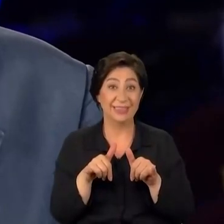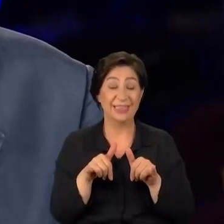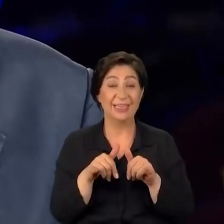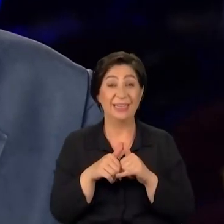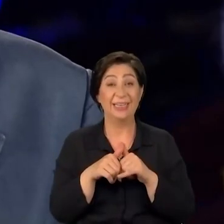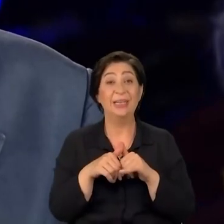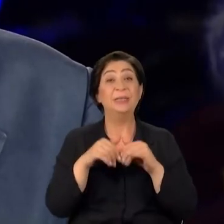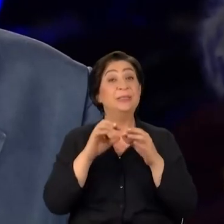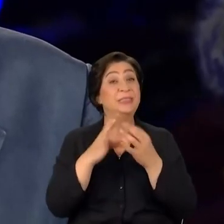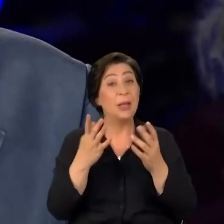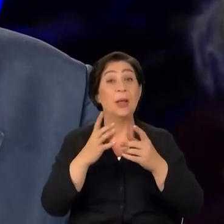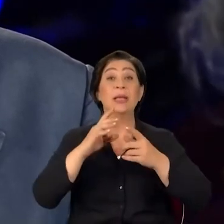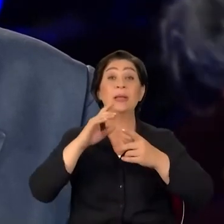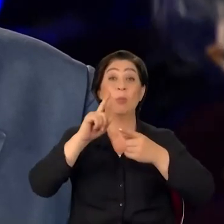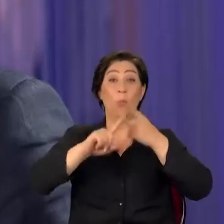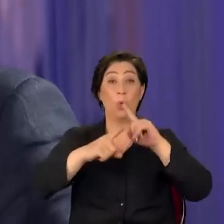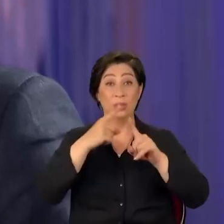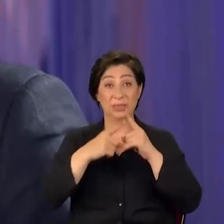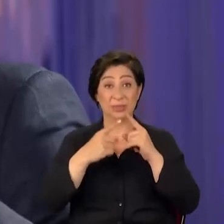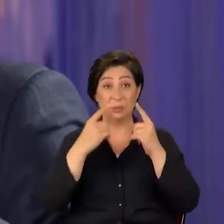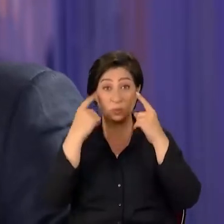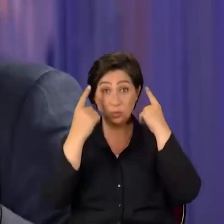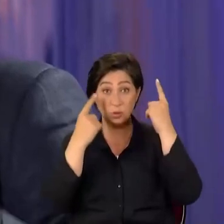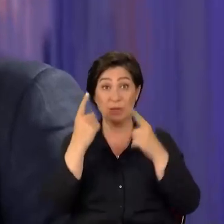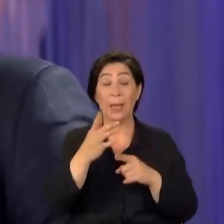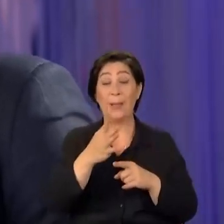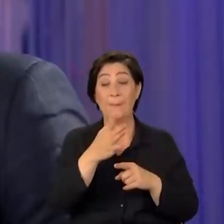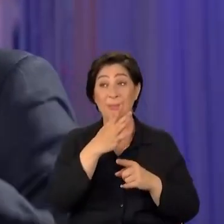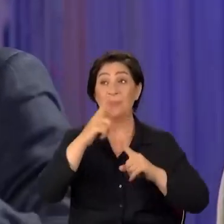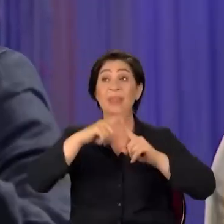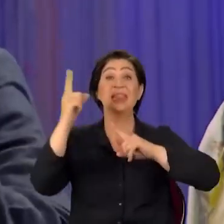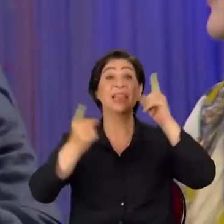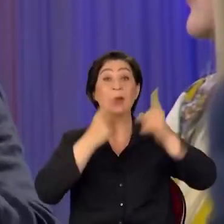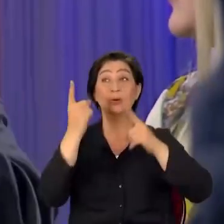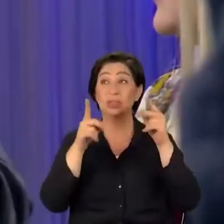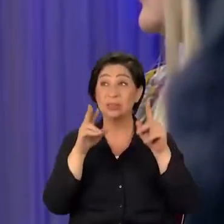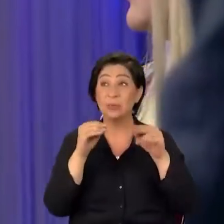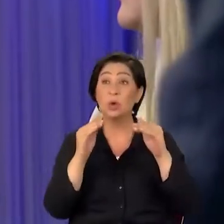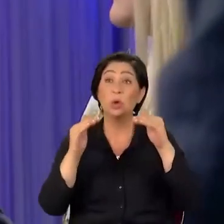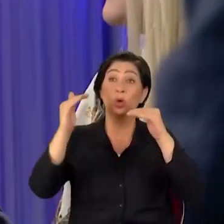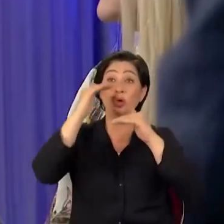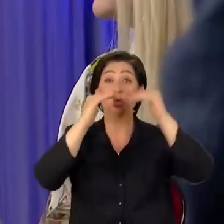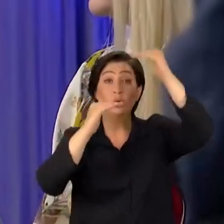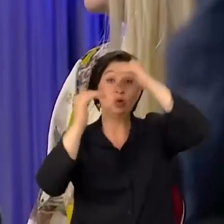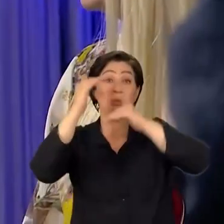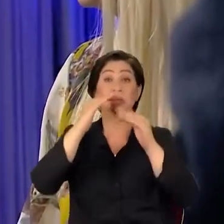yakınma çünkü bile aynı. Çünkü siyaset ve düşünce bilim ve teknoloji gibi üst üste konarak